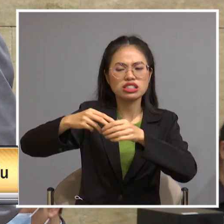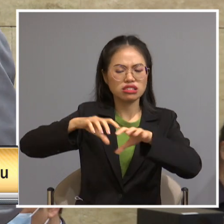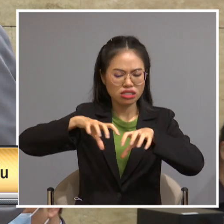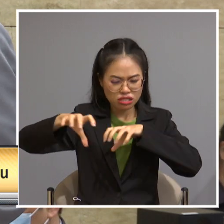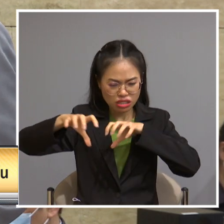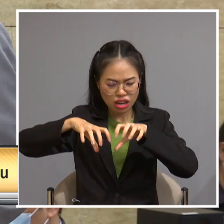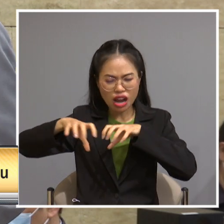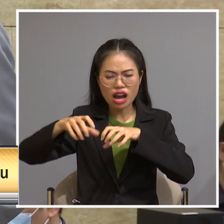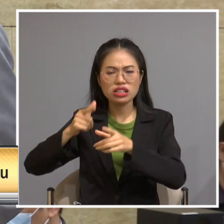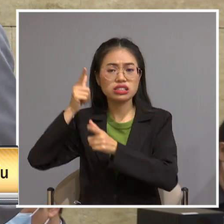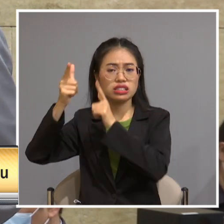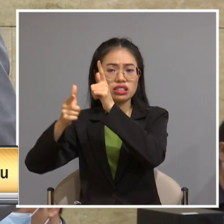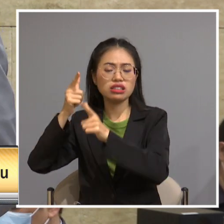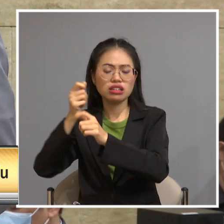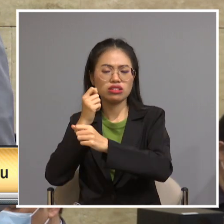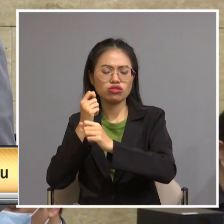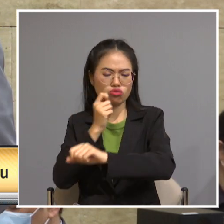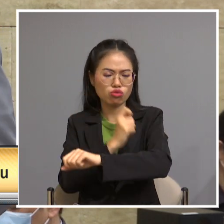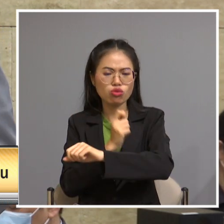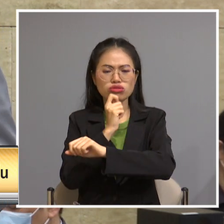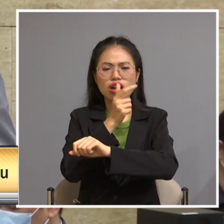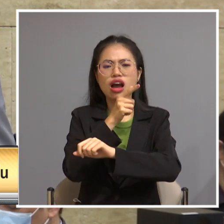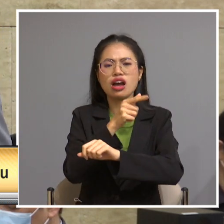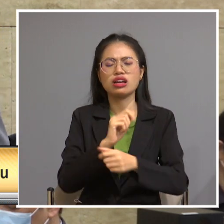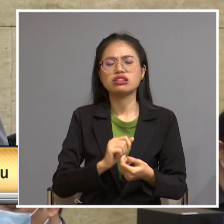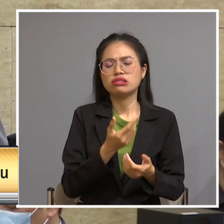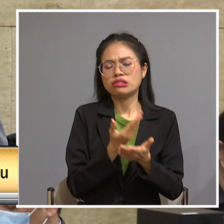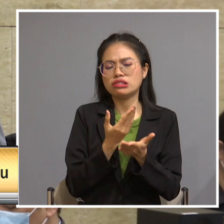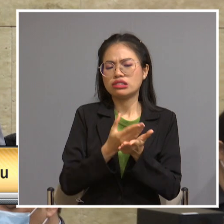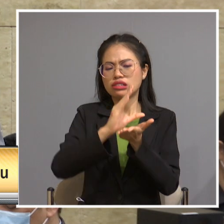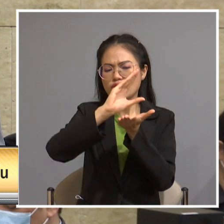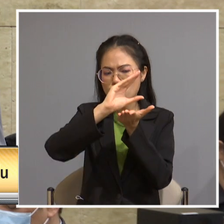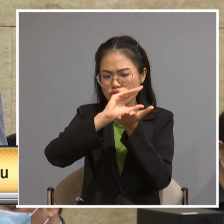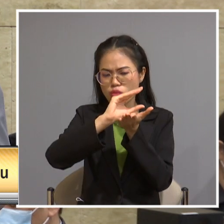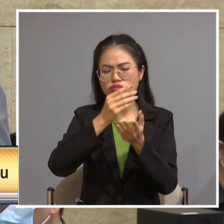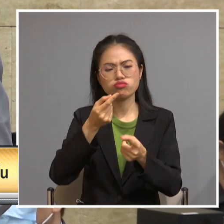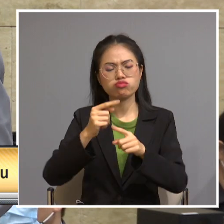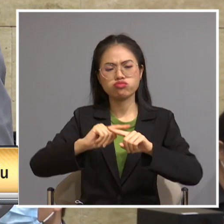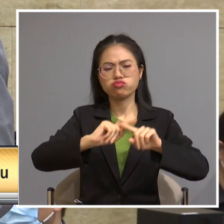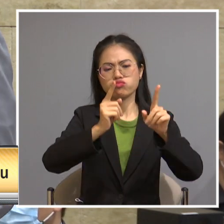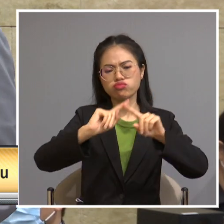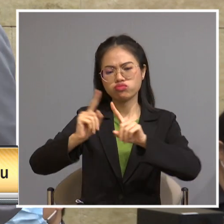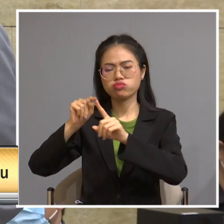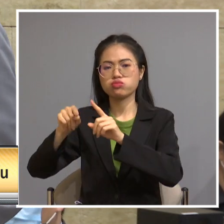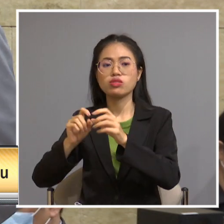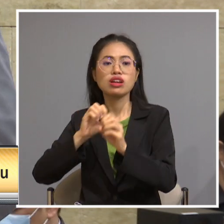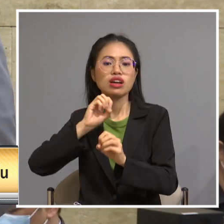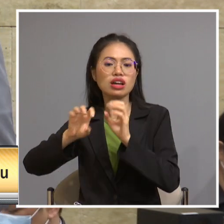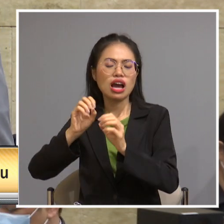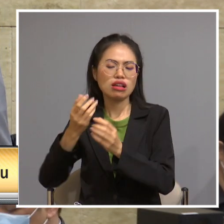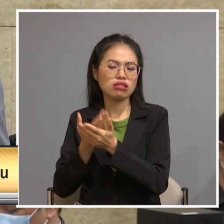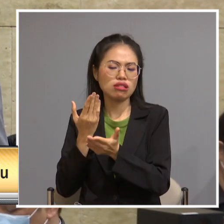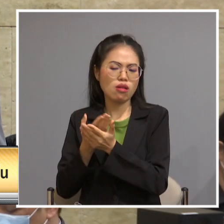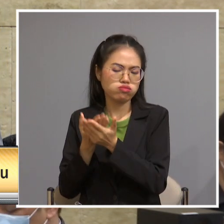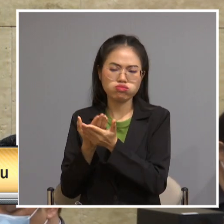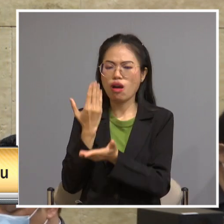เขกเรีกเก็บก็ถือวเป็งบ spoon ที่ท้องถ่งทระแ่งใช้การกจัดขยะค่อนข้างส